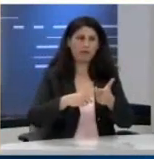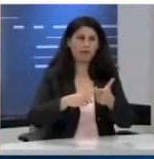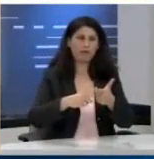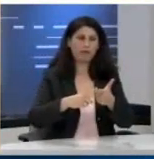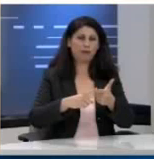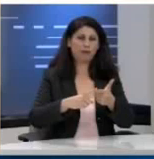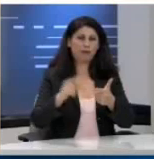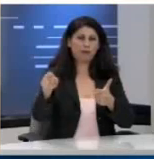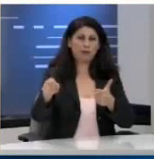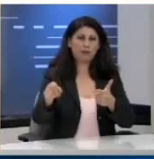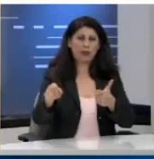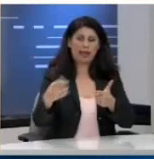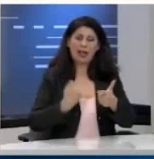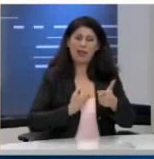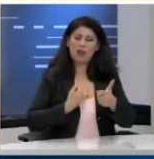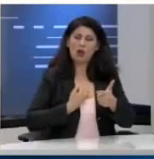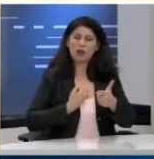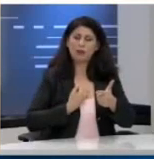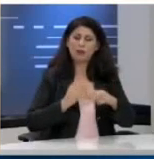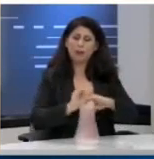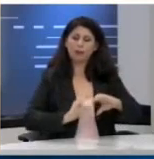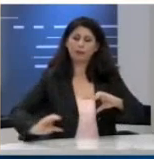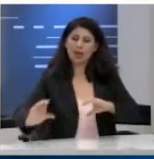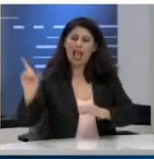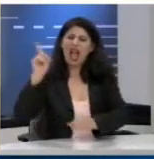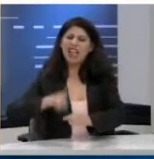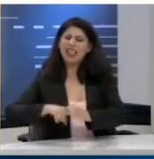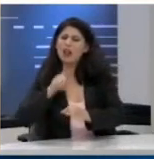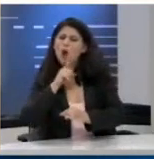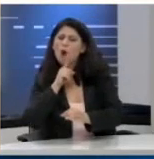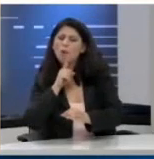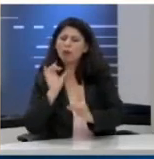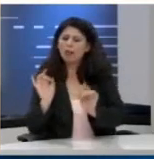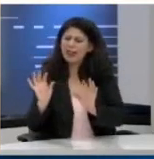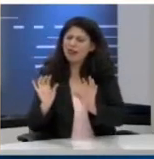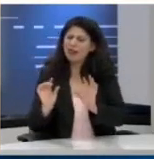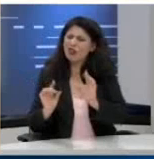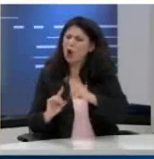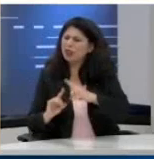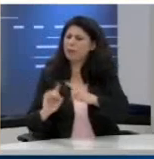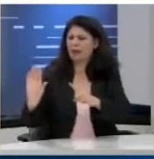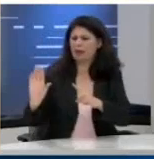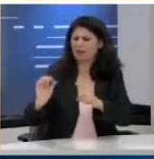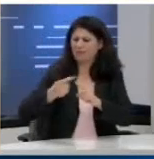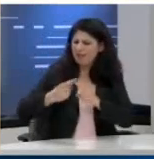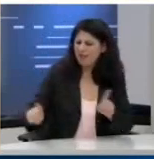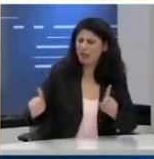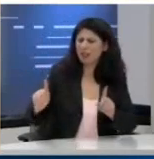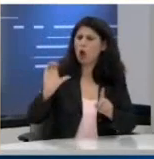οι offshore, οι ιδιότυποι offshore που λέγεται Κελπνό, επί των ημερών σας, τα δωράκια, οι μίζες, όλα αυτά σας